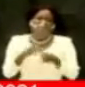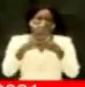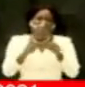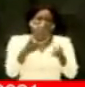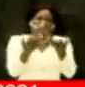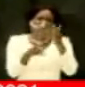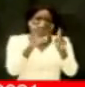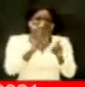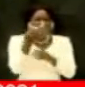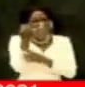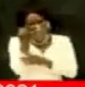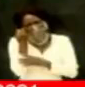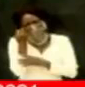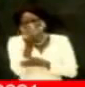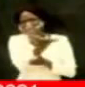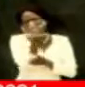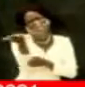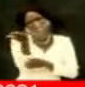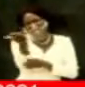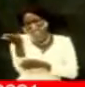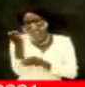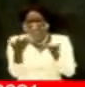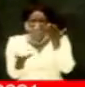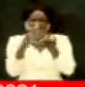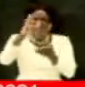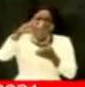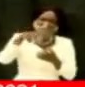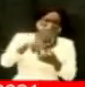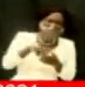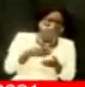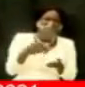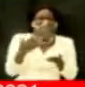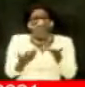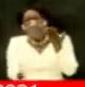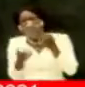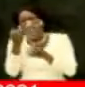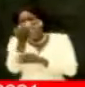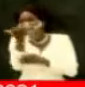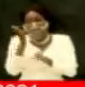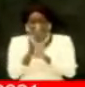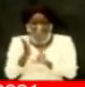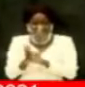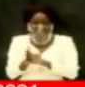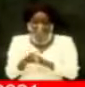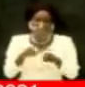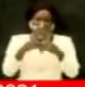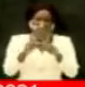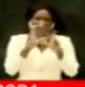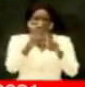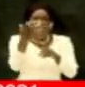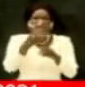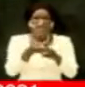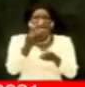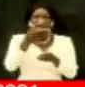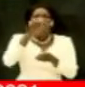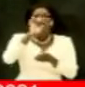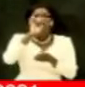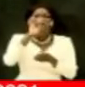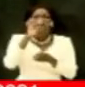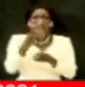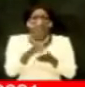tiyeni tiafotokozereni bwinobwino anesa kuti bayawo ngati tili ndi ma allergies kuti ine mwina nkamulandira mankhwala kuti kandimatuka